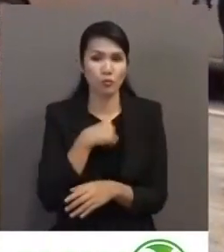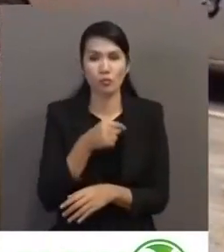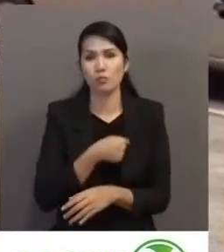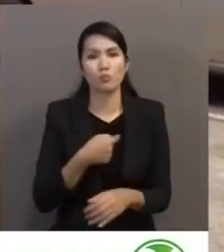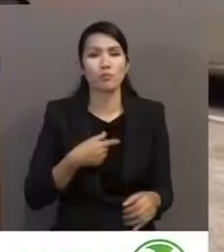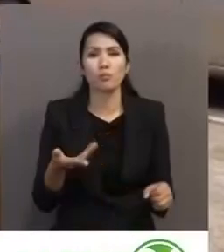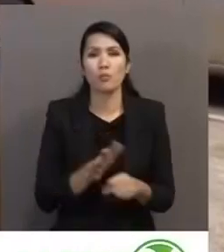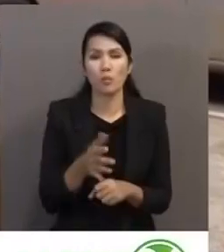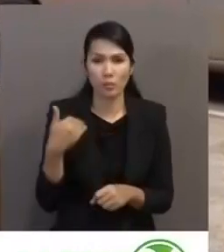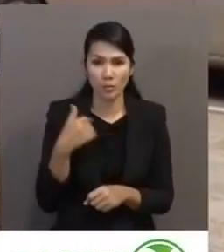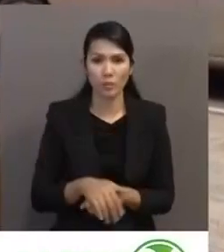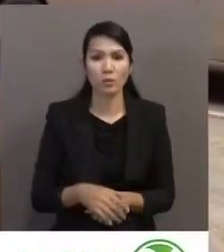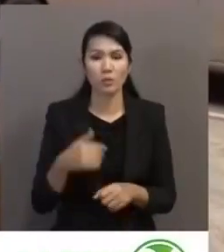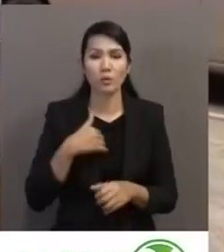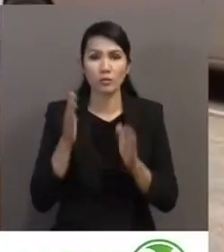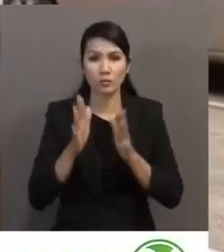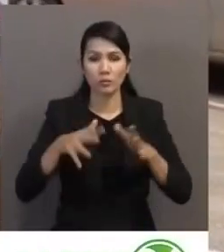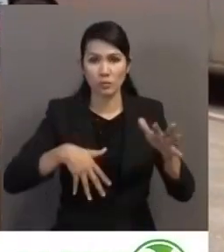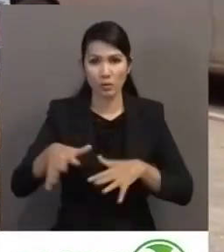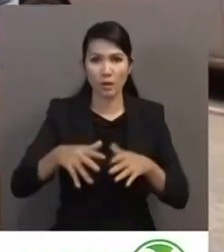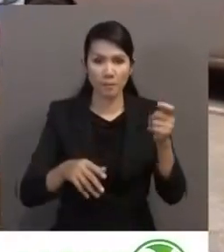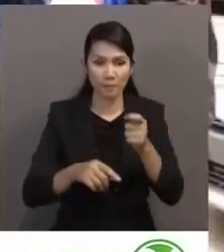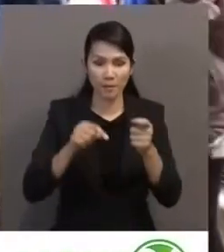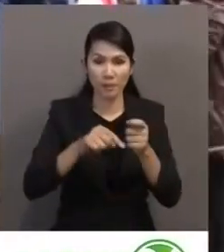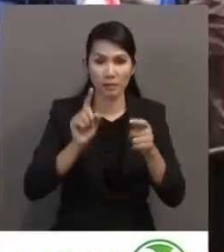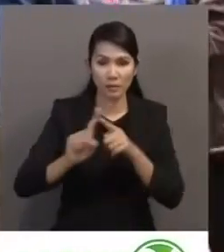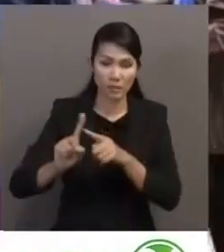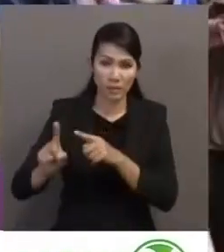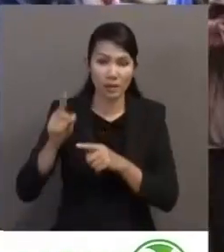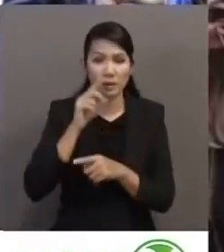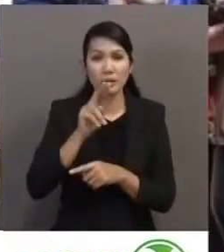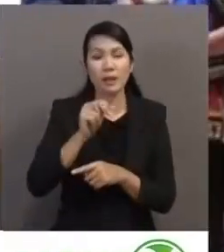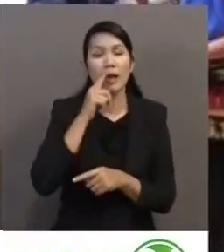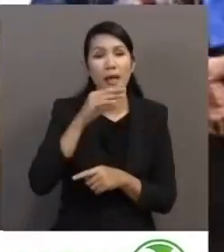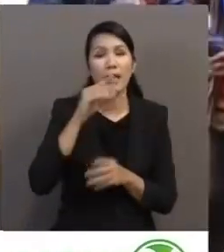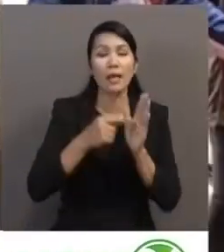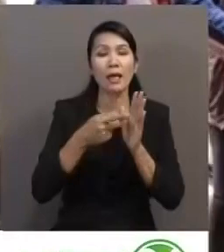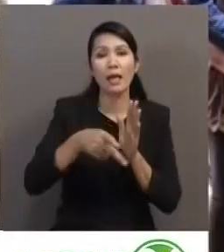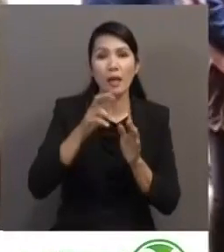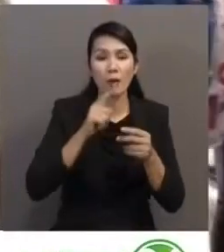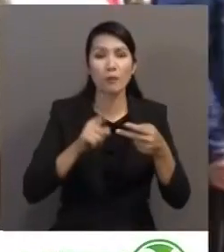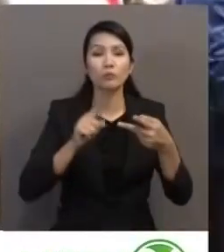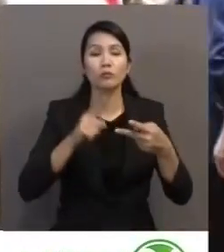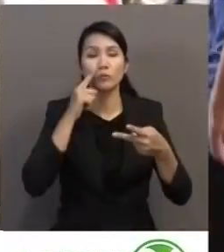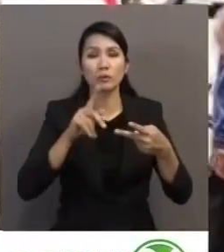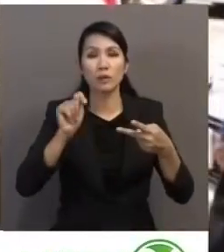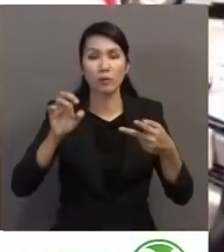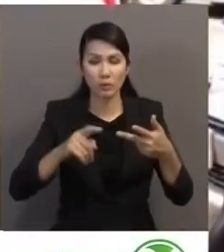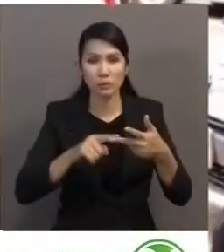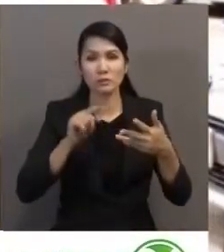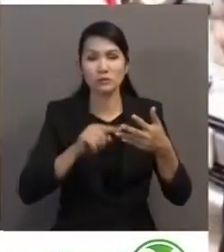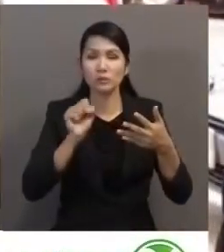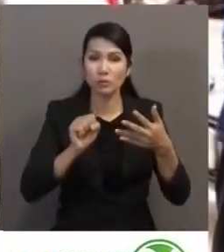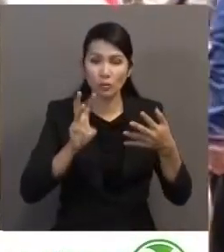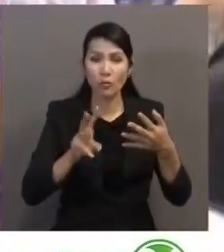ใจมีชาวบ้านจากพื้นที่หลายอำเภอไม่ว่าจะเป็นที่อำเภอโพนาแก้วอำเภอภูพานอำเภอเต่างอยอำเภอสว่างแดน